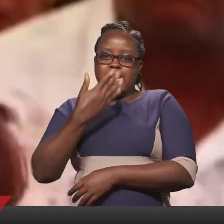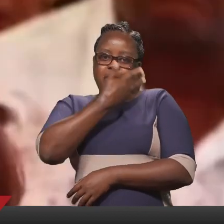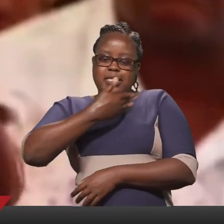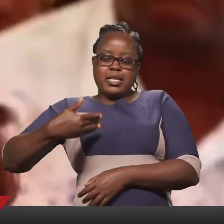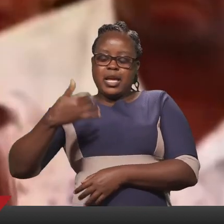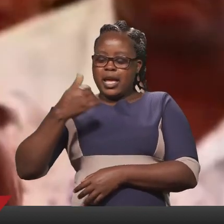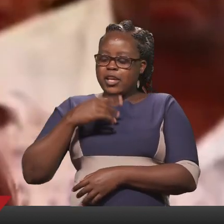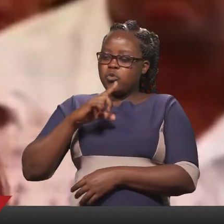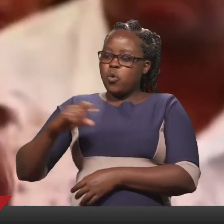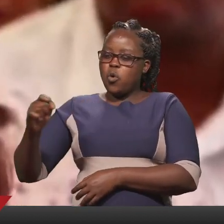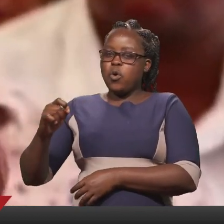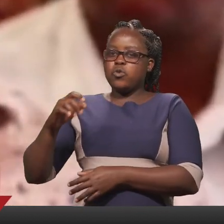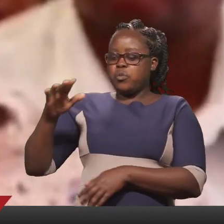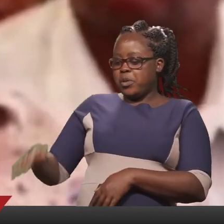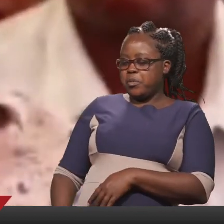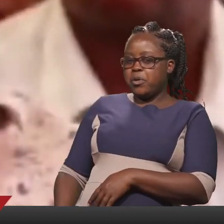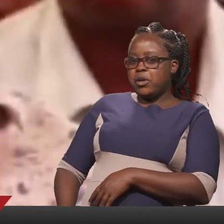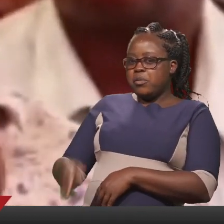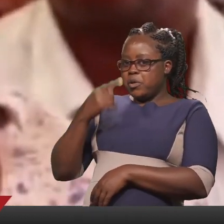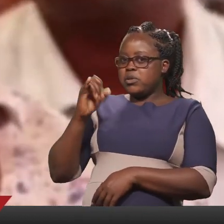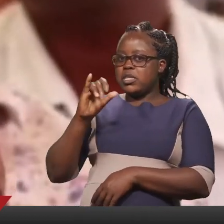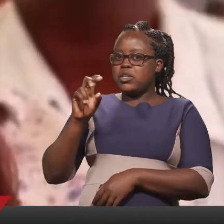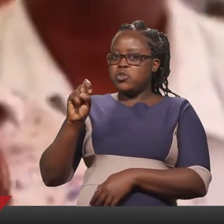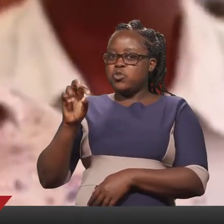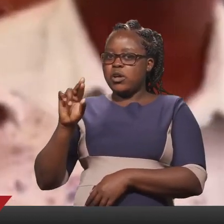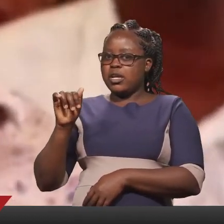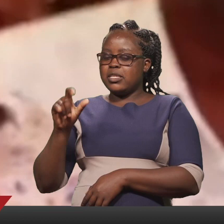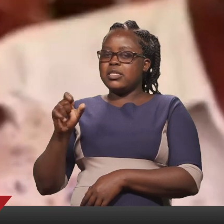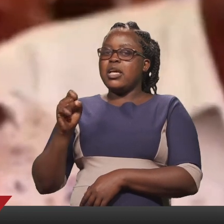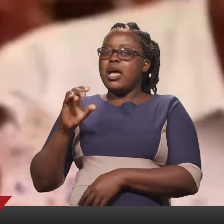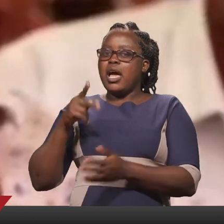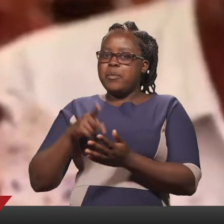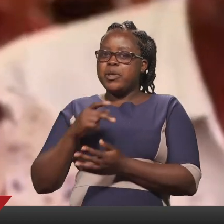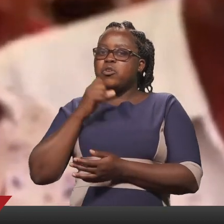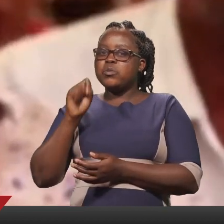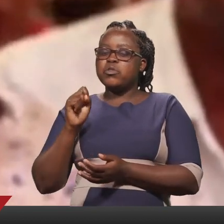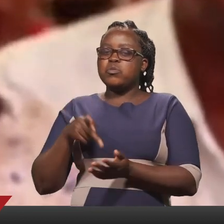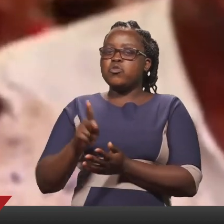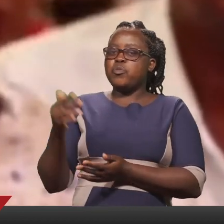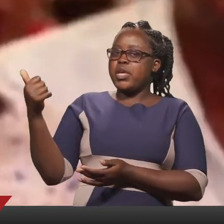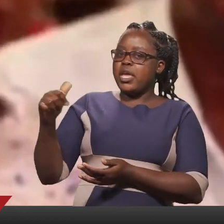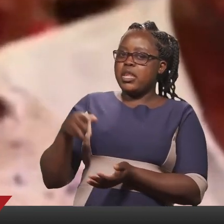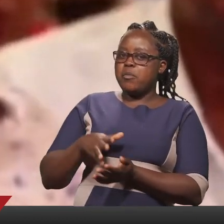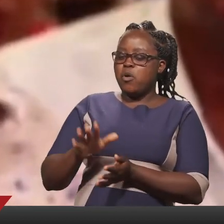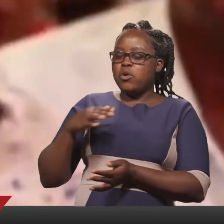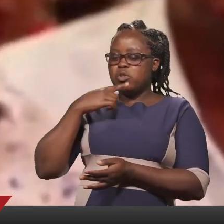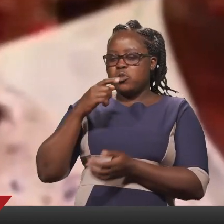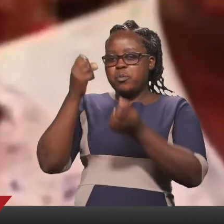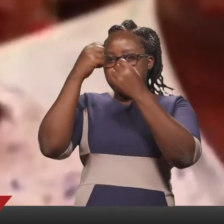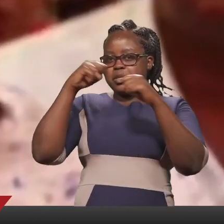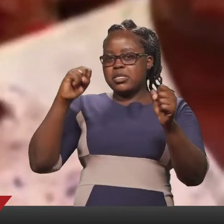and I had a surgery. I had to go back to my pocket. Ndio nilipe. Kwa sababu hata ile insurance nalipanga, I cannot service it anymore.